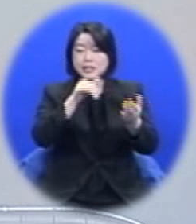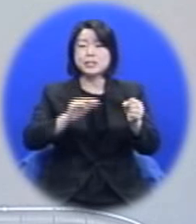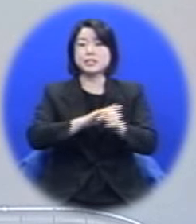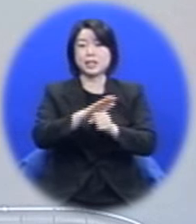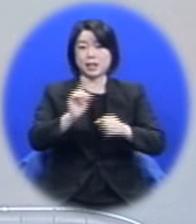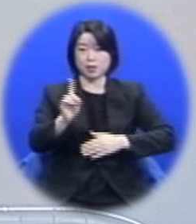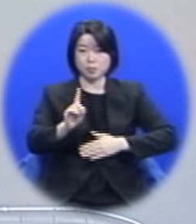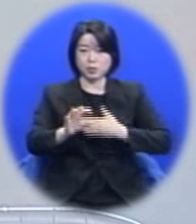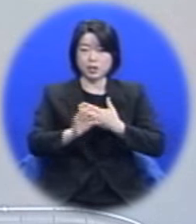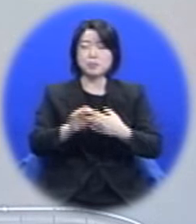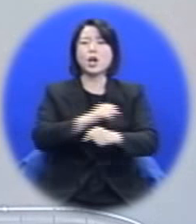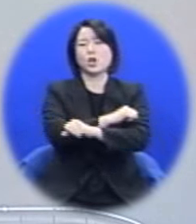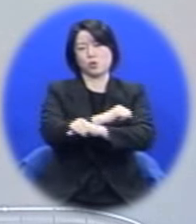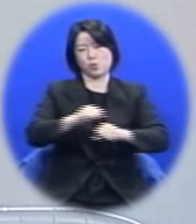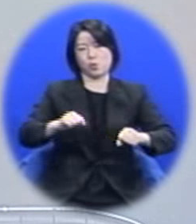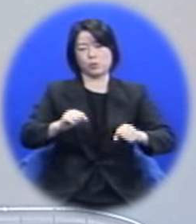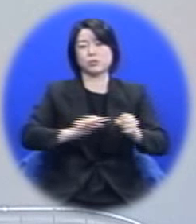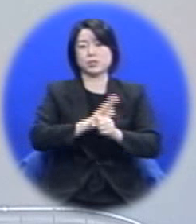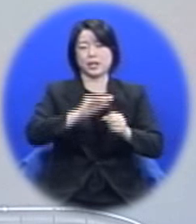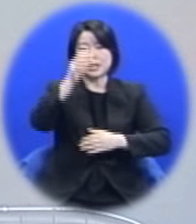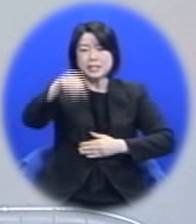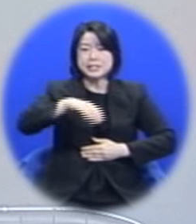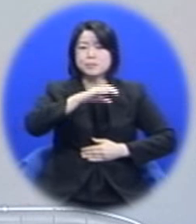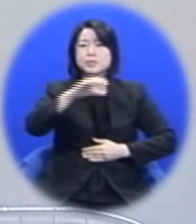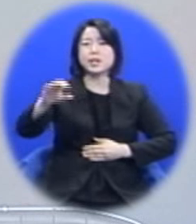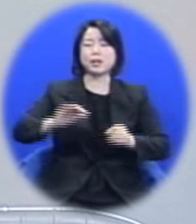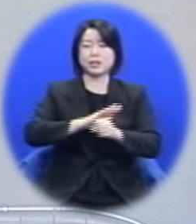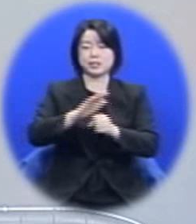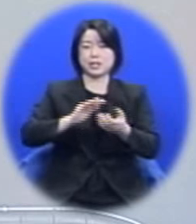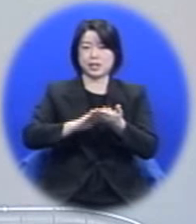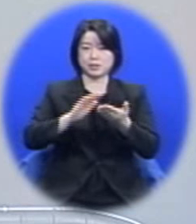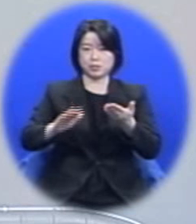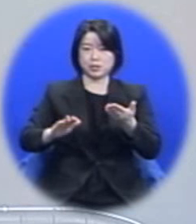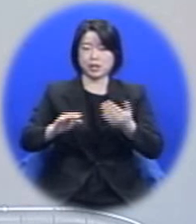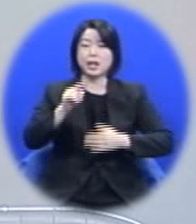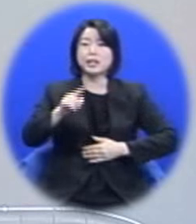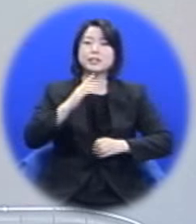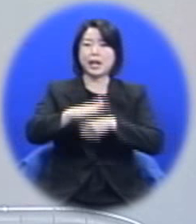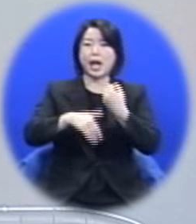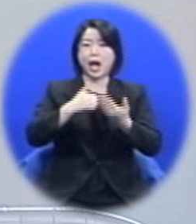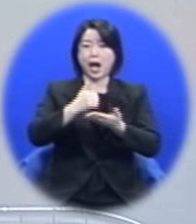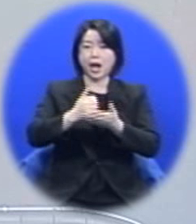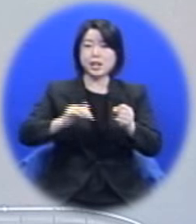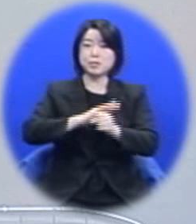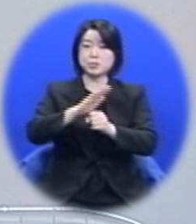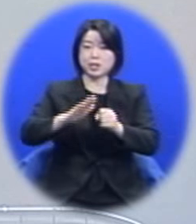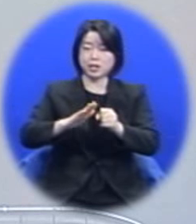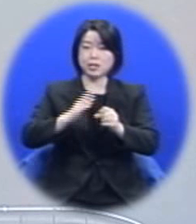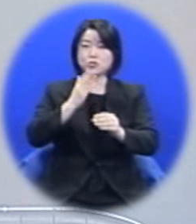용서하는 사랑, 십자가의 사랑입니다. 그게 하나님의 사랑의 핵심입니다.